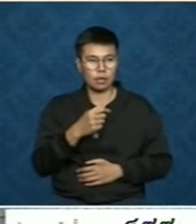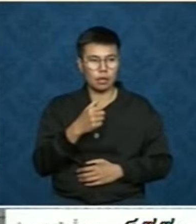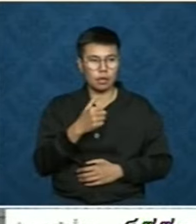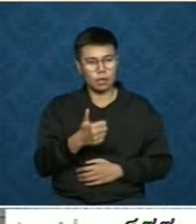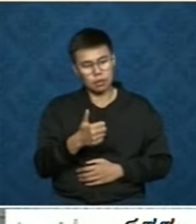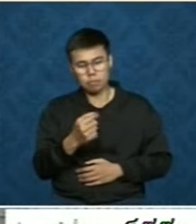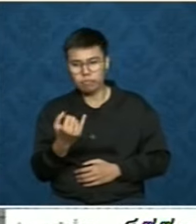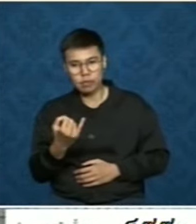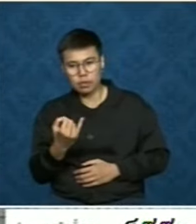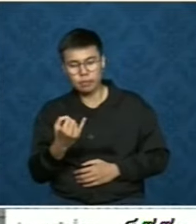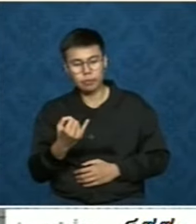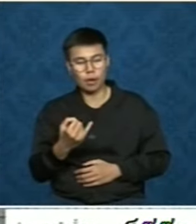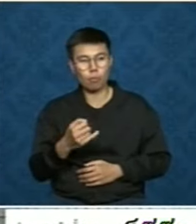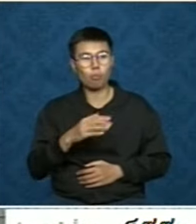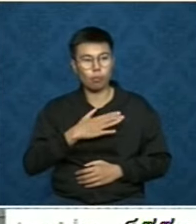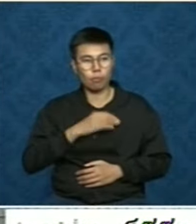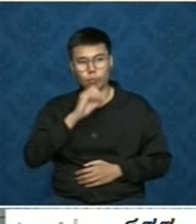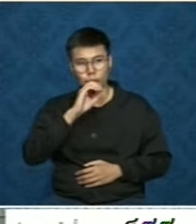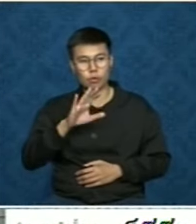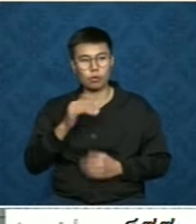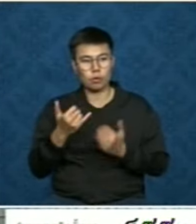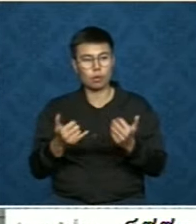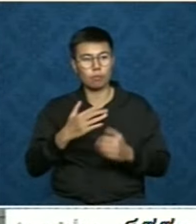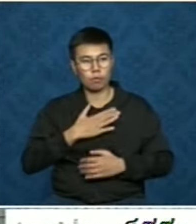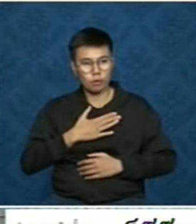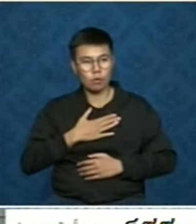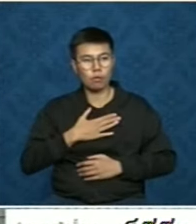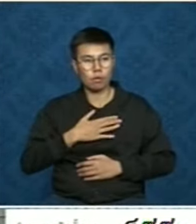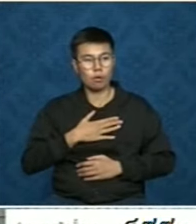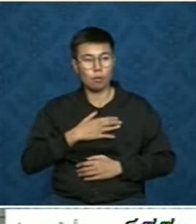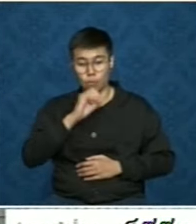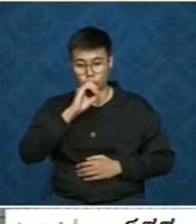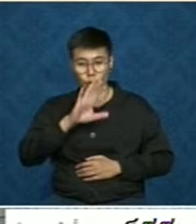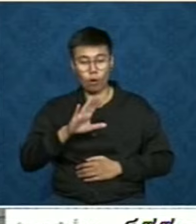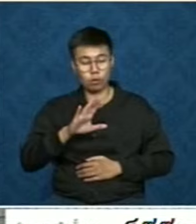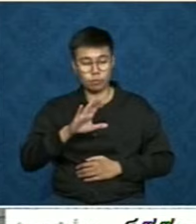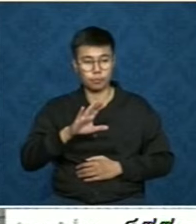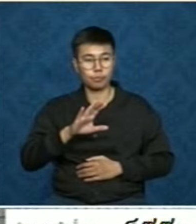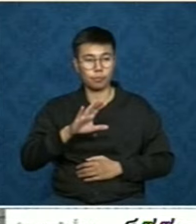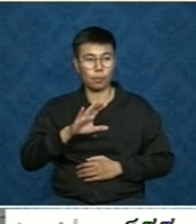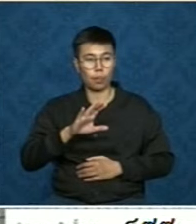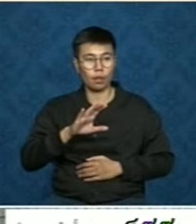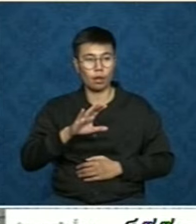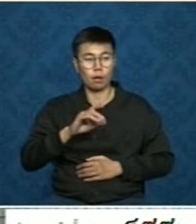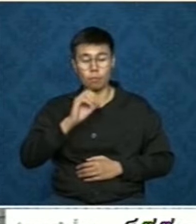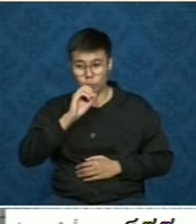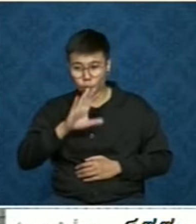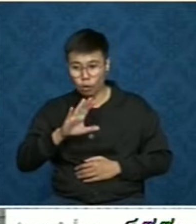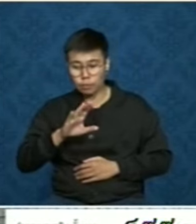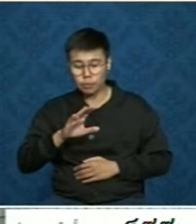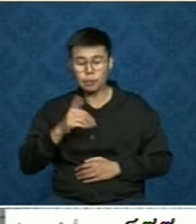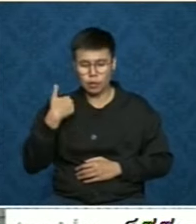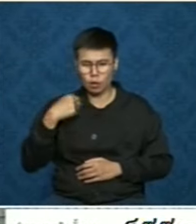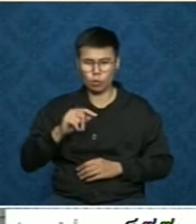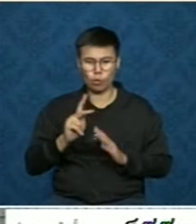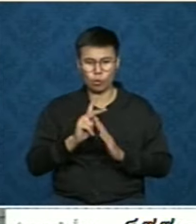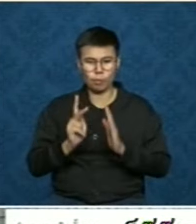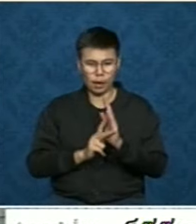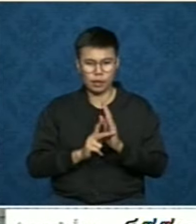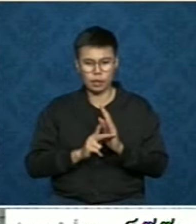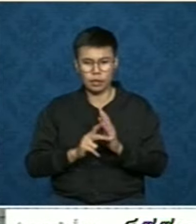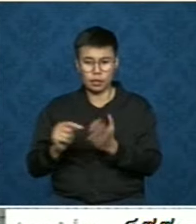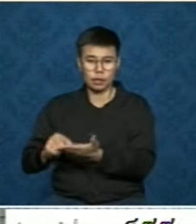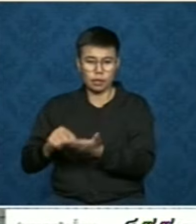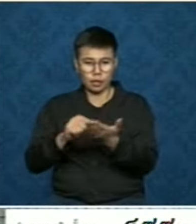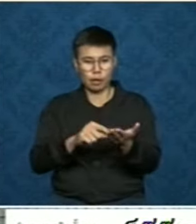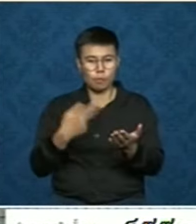ครับก็เลยขอกราบเรียนท่านประธานว่าตอนนี้พวกผมเองนี่ก็กำลังประสานครับไม่ใช่ไม่ร้อนใจนะกฎหมายที่จะเข้ามาในสภาที่มัน